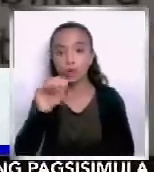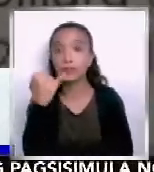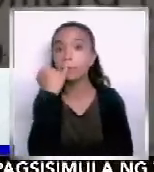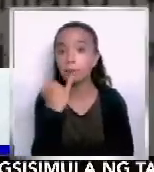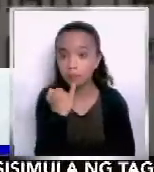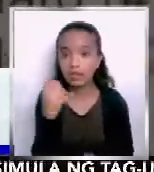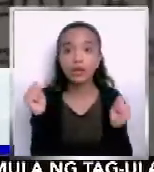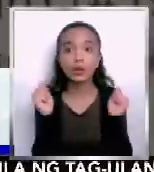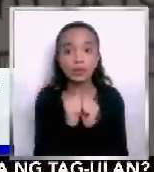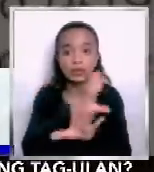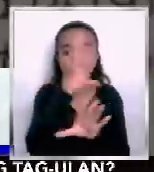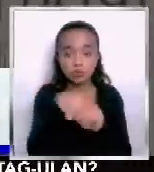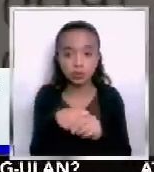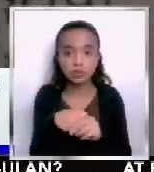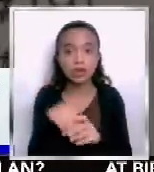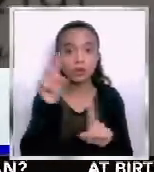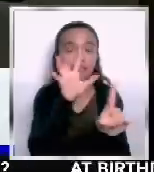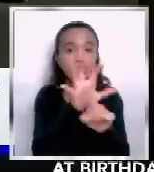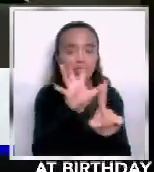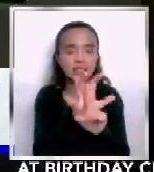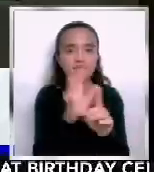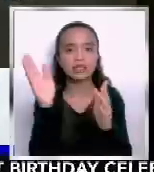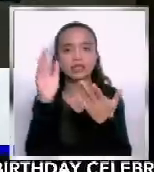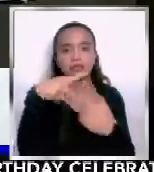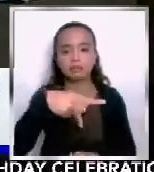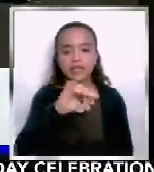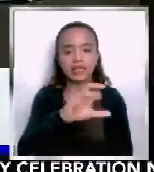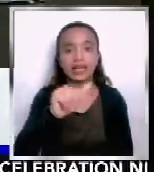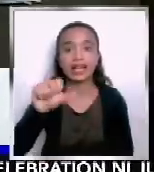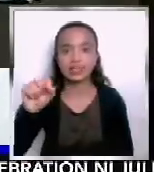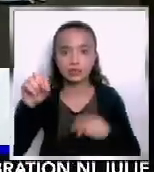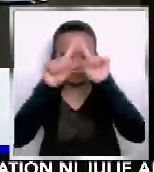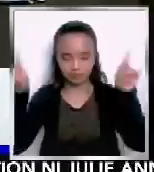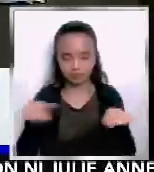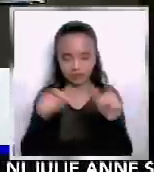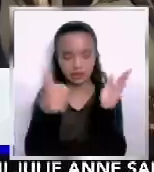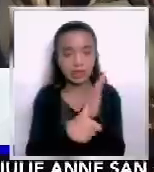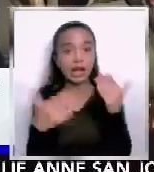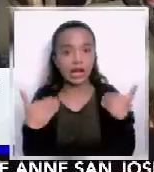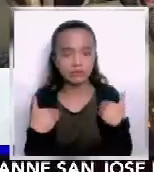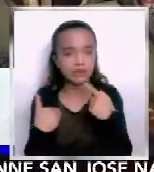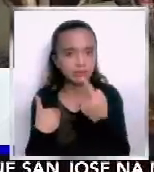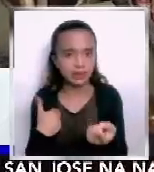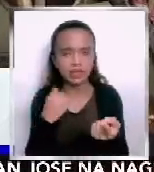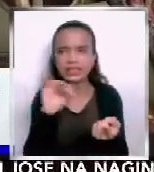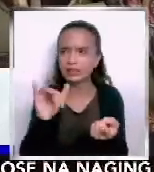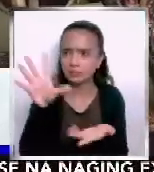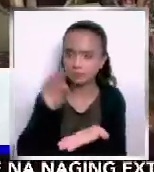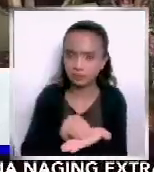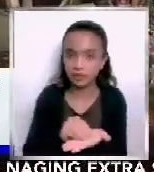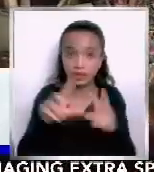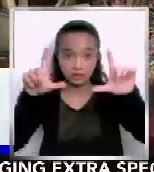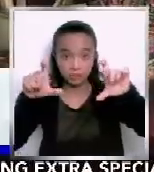Woman the Sixth ng sikat na pintor na si Pablo Picasso. Nakasaad na ang hawak ng PCGG ay isang replika. Sa litratong ito na